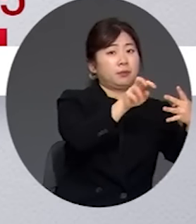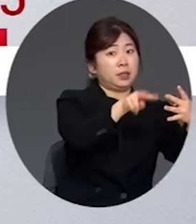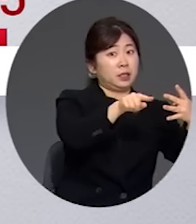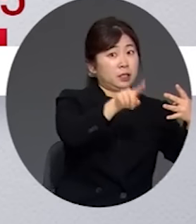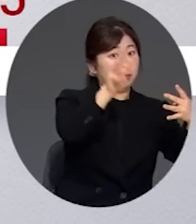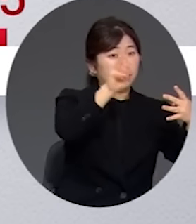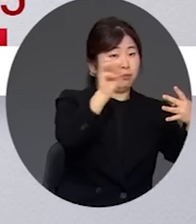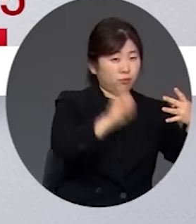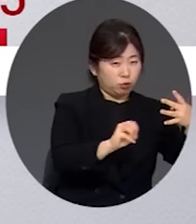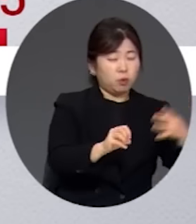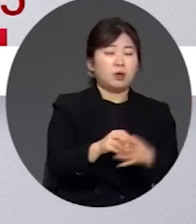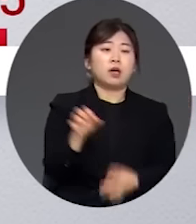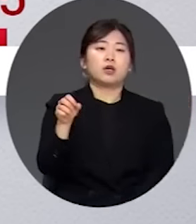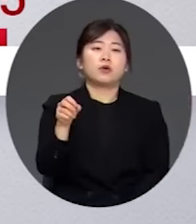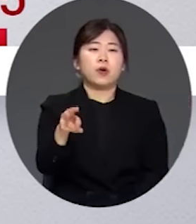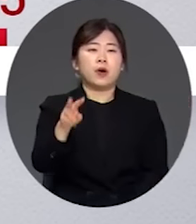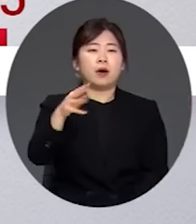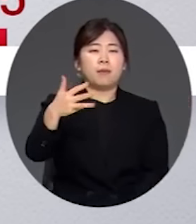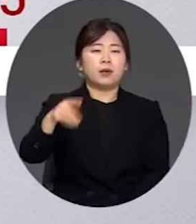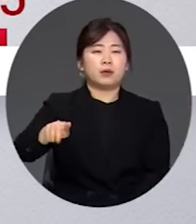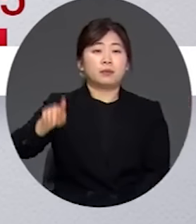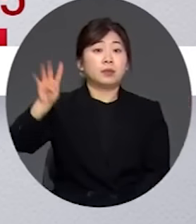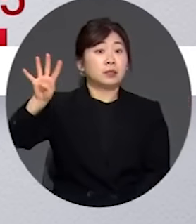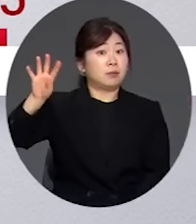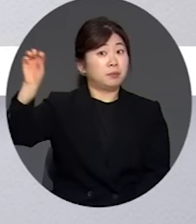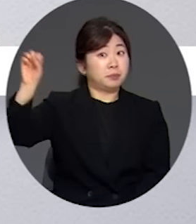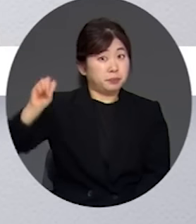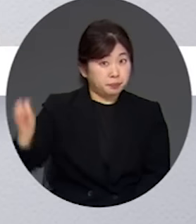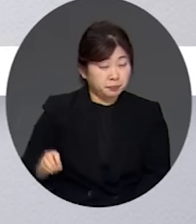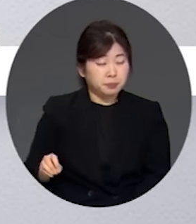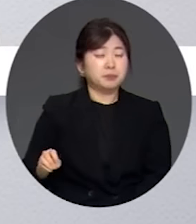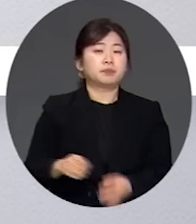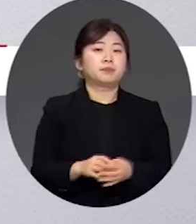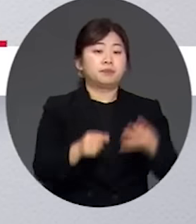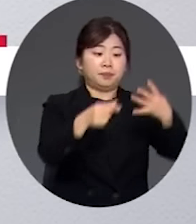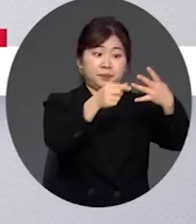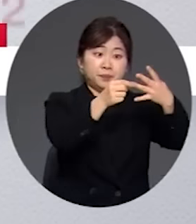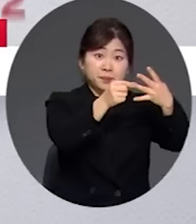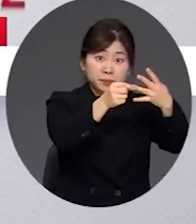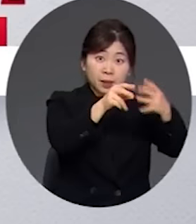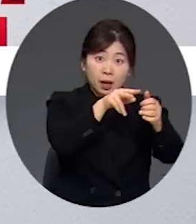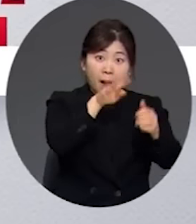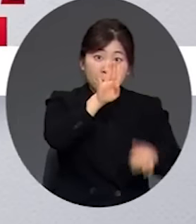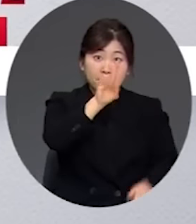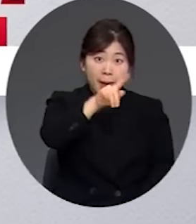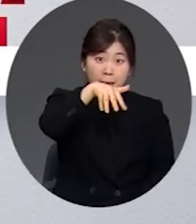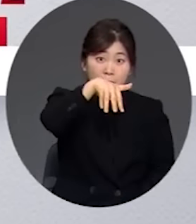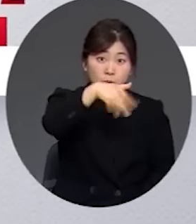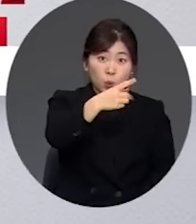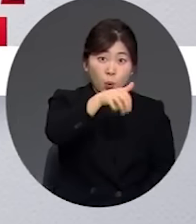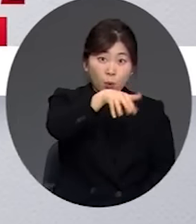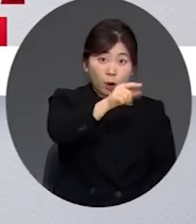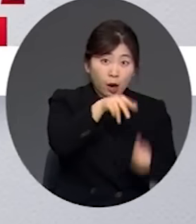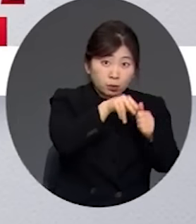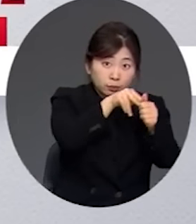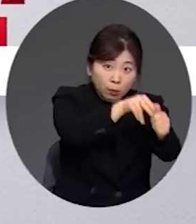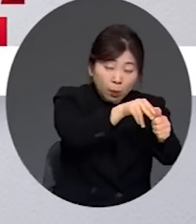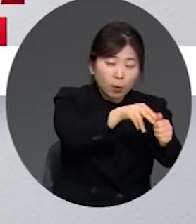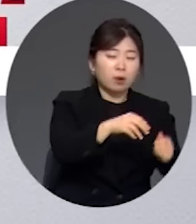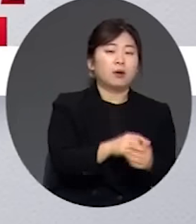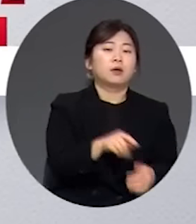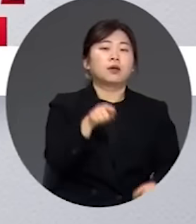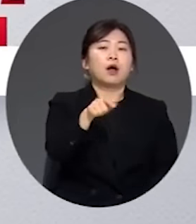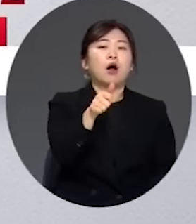내었고 여영국 88.4% 있습니다 국민의 힘 배종천 전창원 시유의 의장 1 경우는